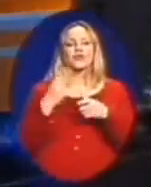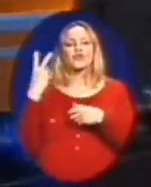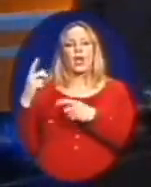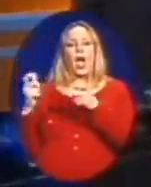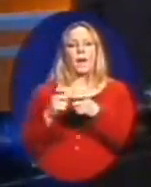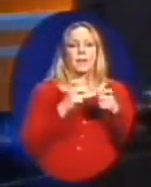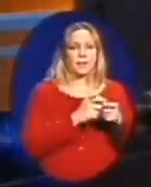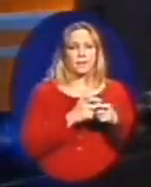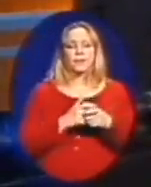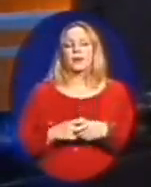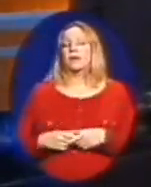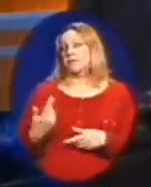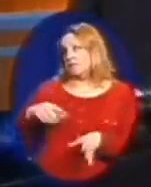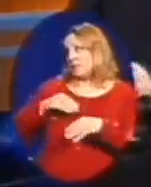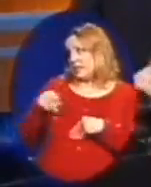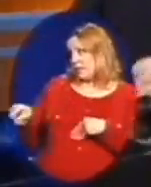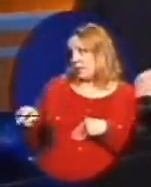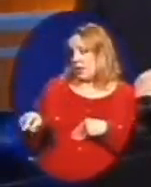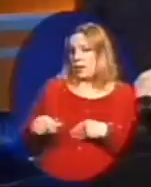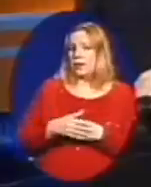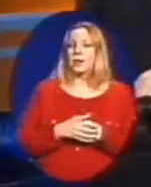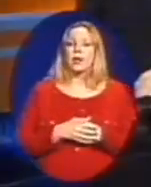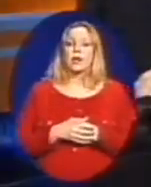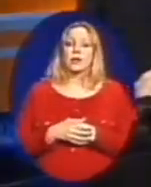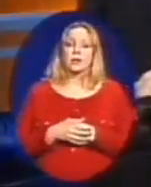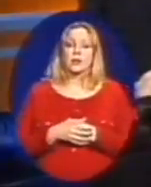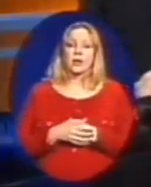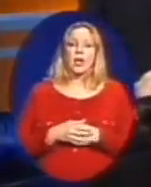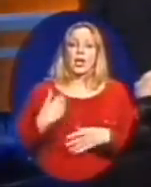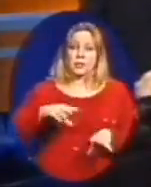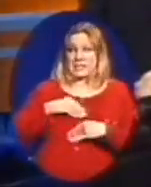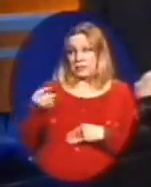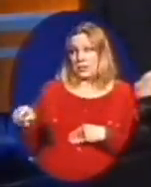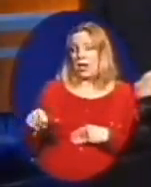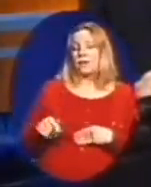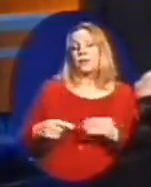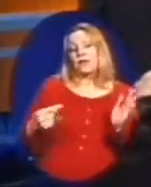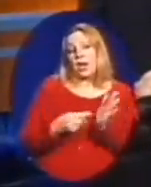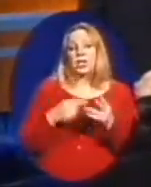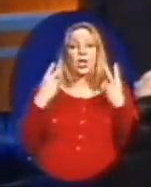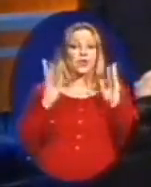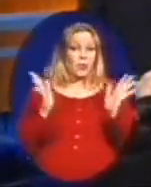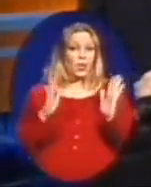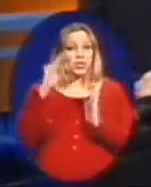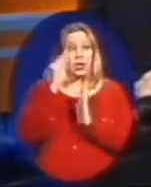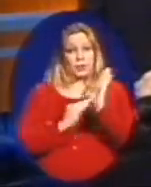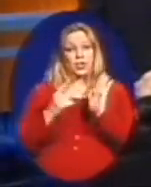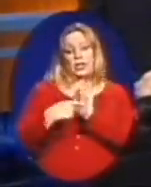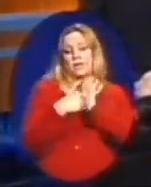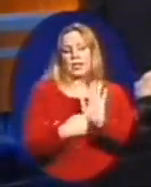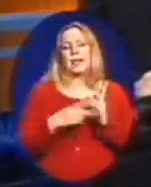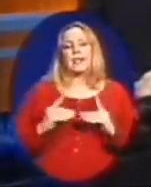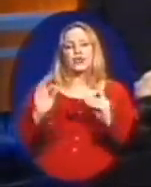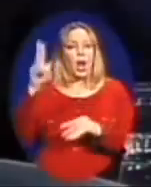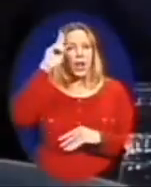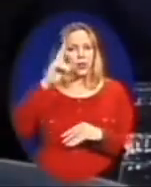ובלי הבריטון שלה. לחלוטין מסכים איתך, למרות שאני את הבריטון שלך. לחלוטין מסכים איתך, ולכן חשוב מאוד שהרשימה אכן תבטא את דרכו